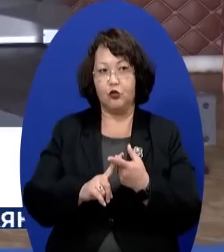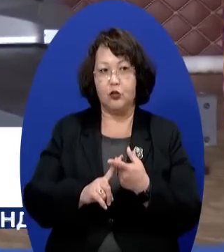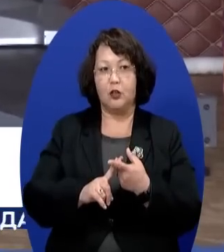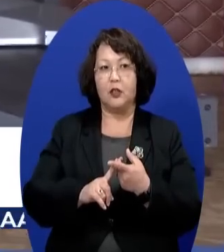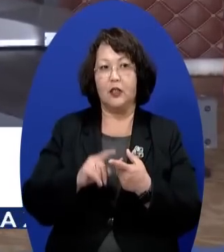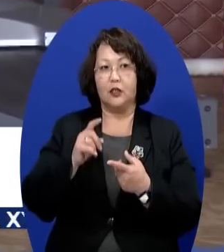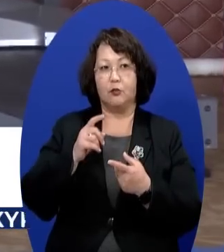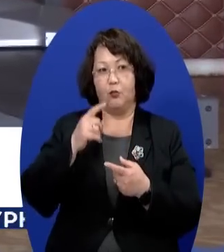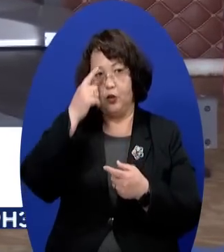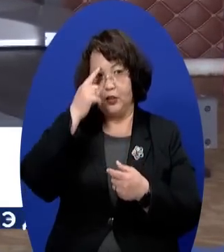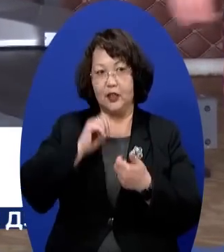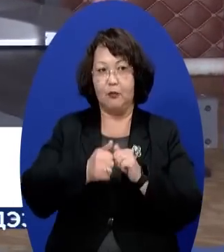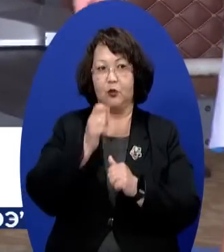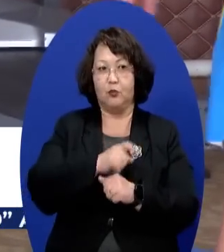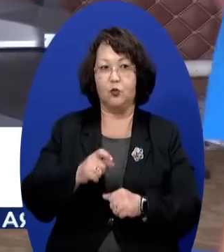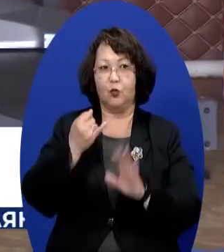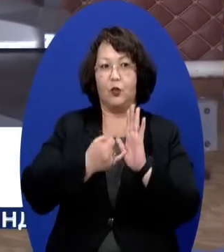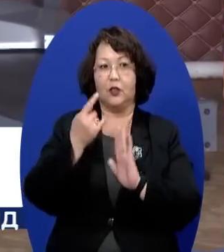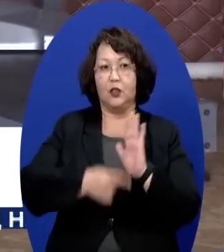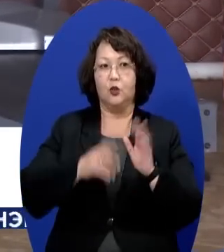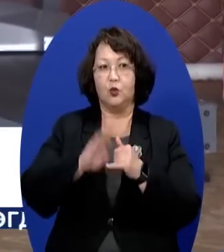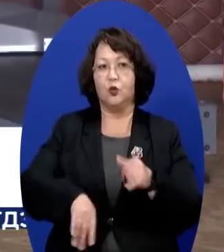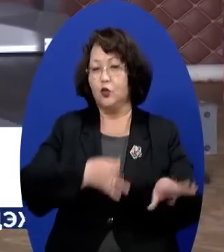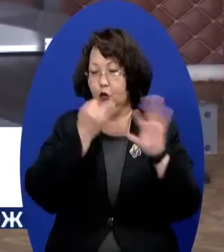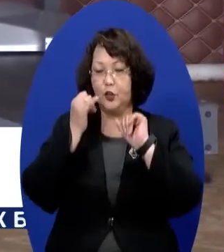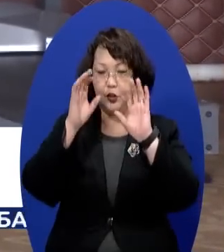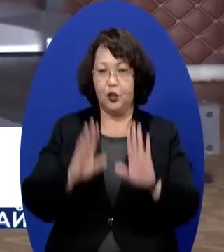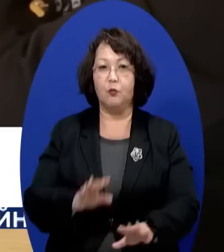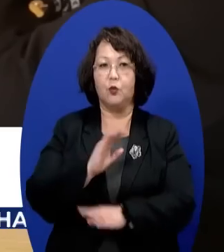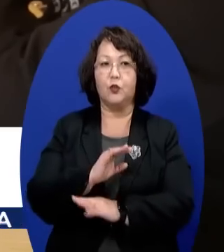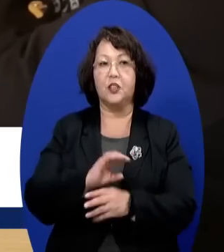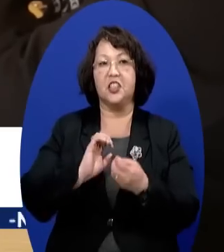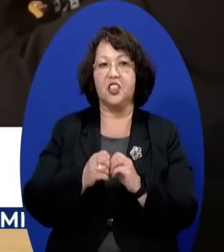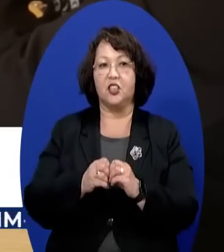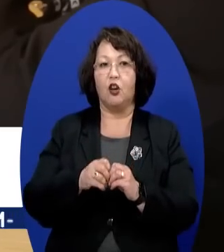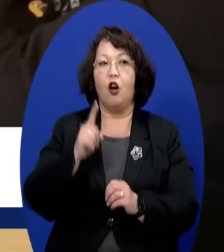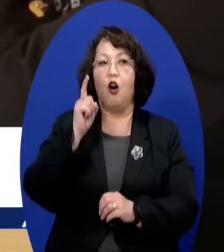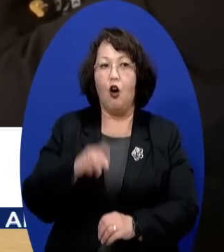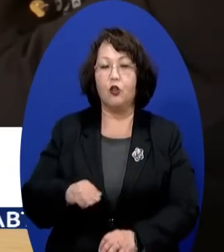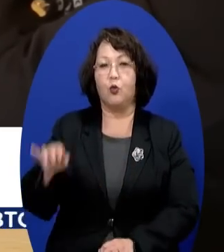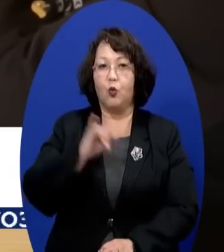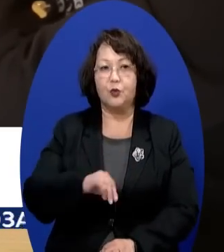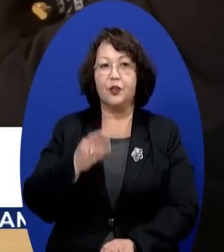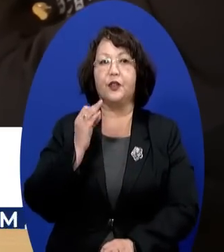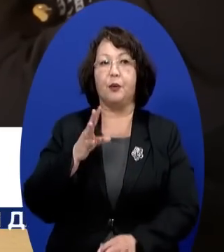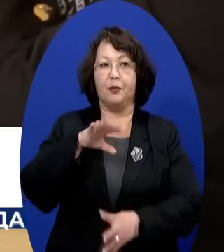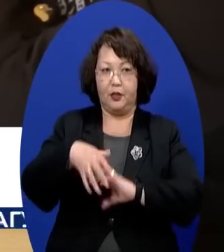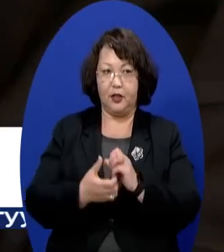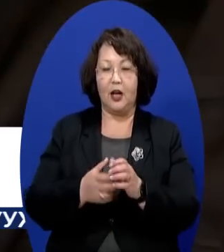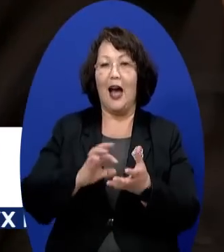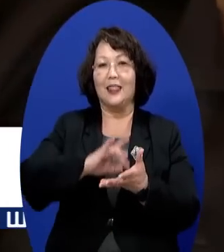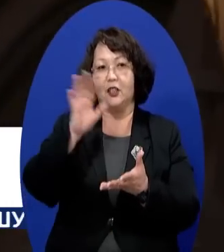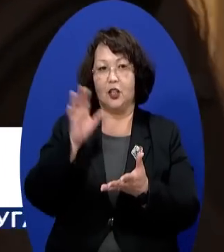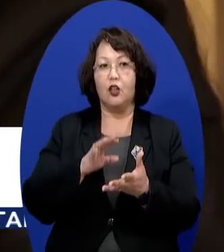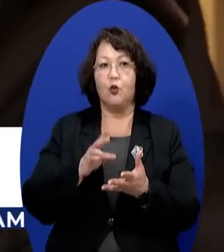6-р сарын сүүлийн 7 өдрийн нэм гарагт тэмдэглэн өнгөрүүлдэг боломжтой. Хот улс төв дэлхийн олимпийн дивизионд алдарт цуугаа мандуулсан үе